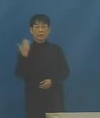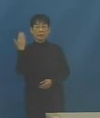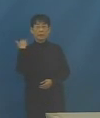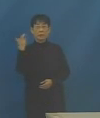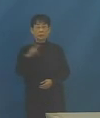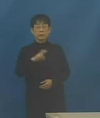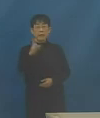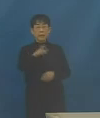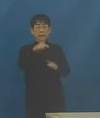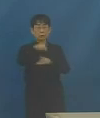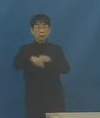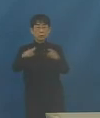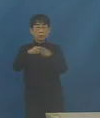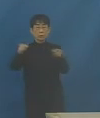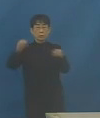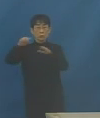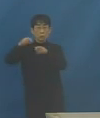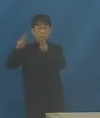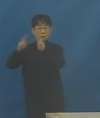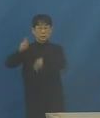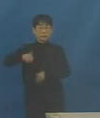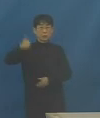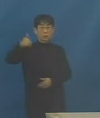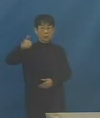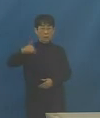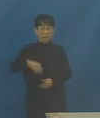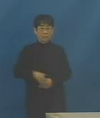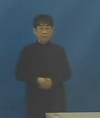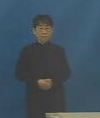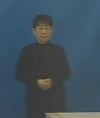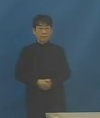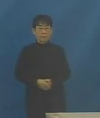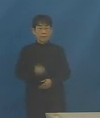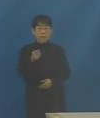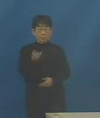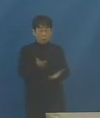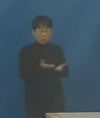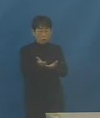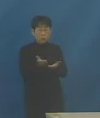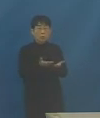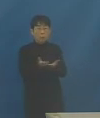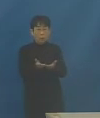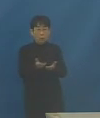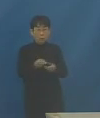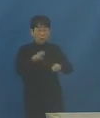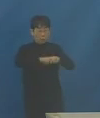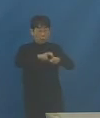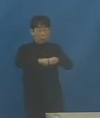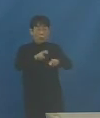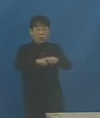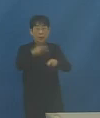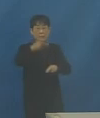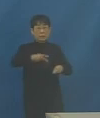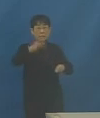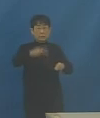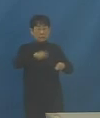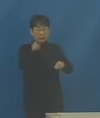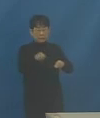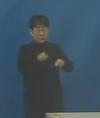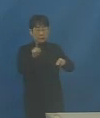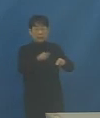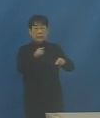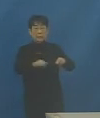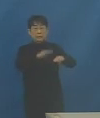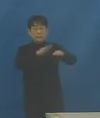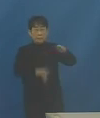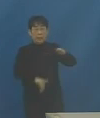jr西日本の社長がですねあの依存密度200022カーはまあその見直しの対象路線の見直し